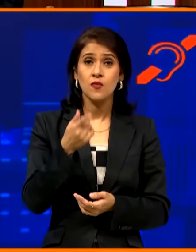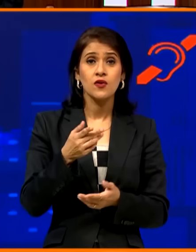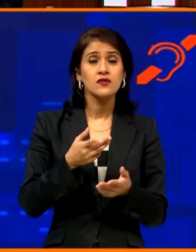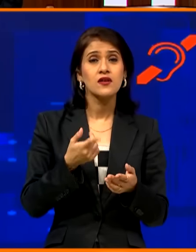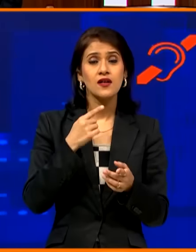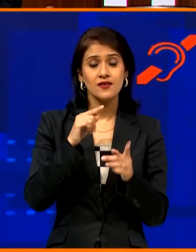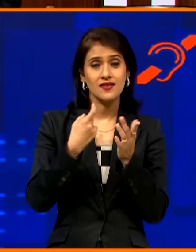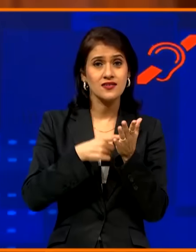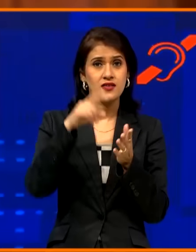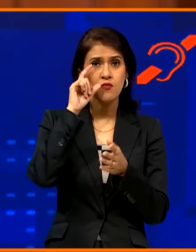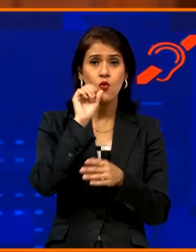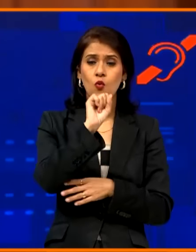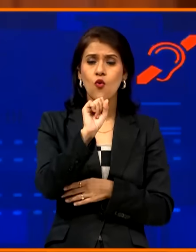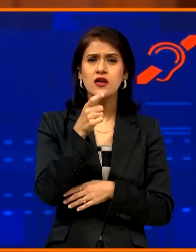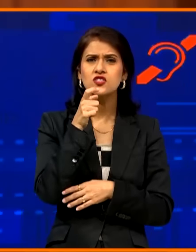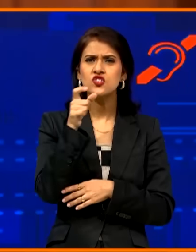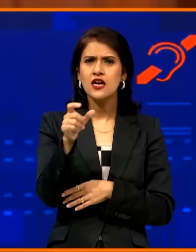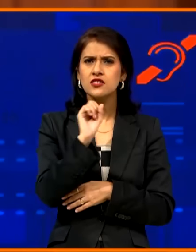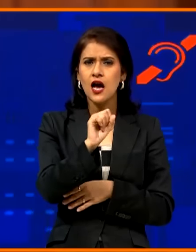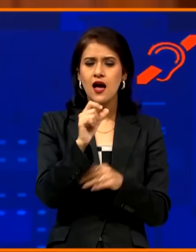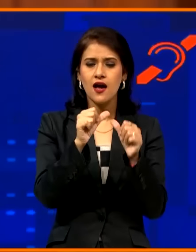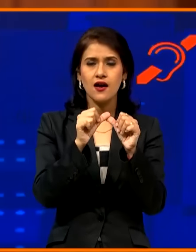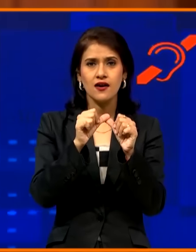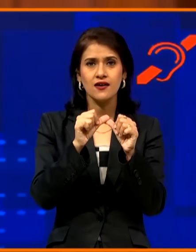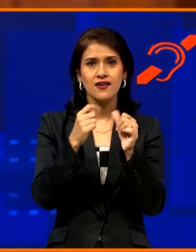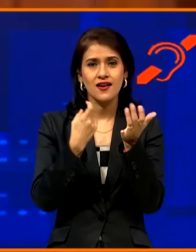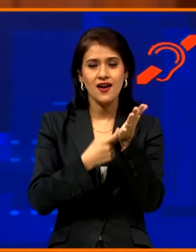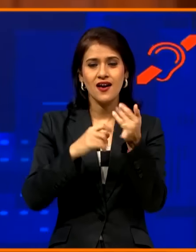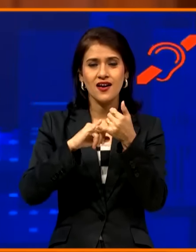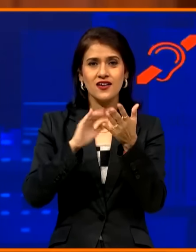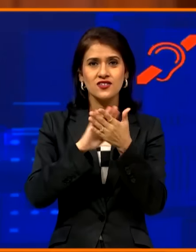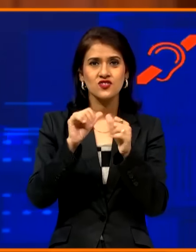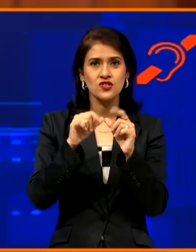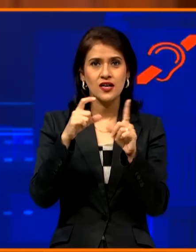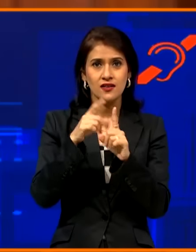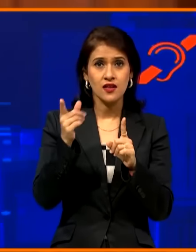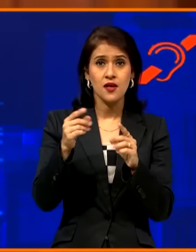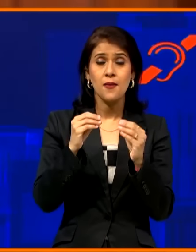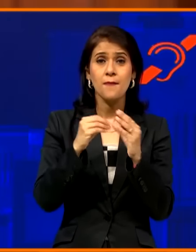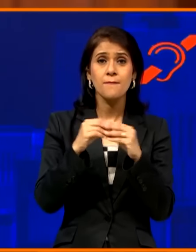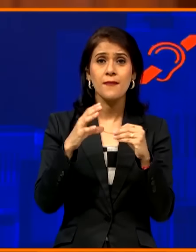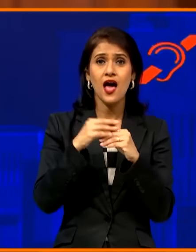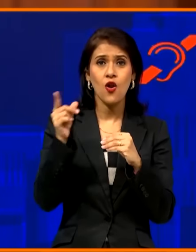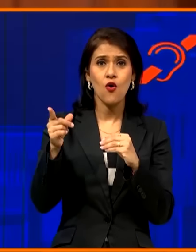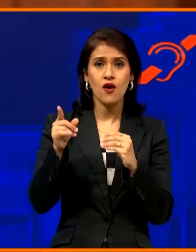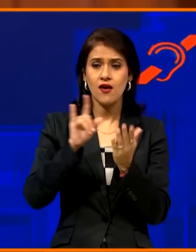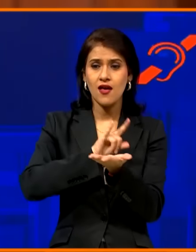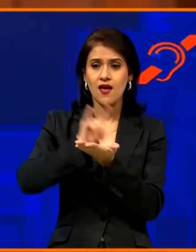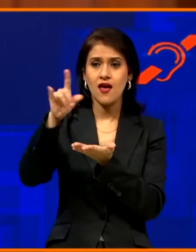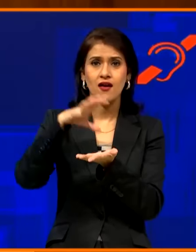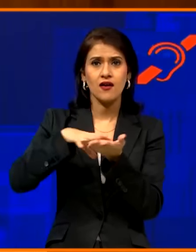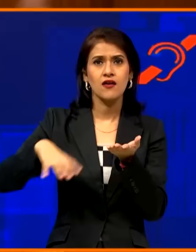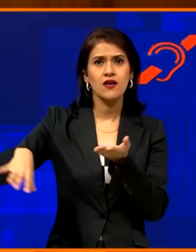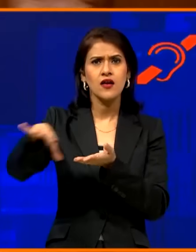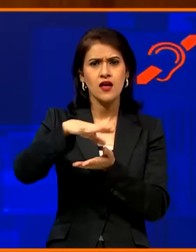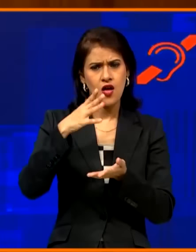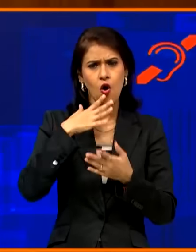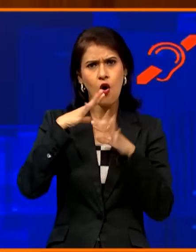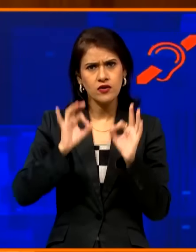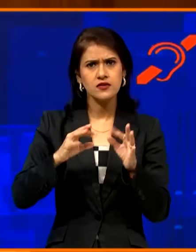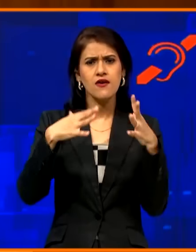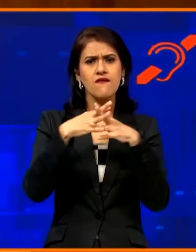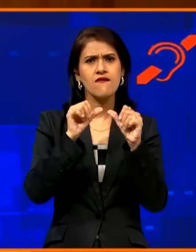अरशद मदनी साहब उन्होंने कहा कि जो बेंगलोर का एयरपोर्ट है उसकी सैकड़ों एकड़ जमीन वो वक्फ की है उन्होंने कहा